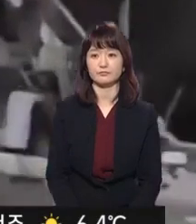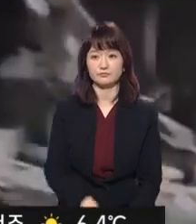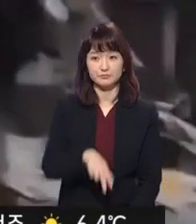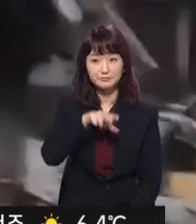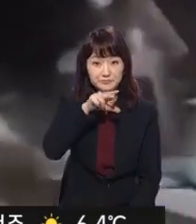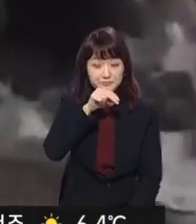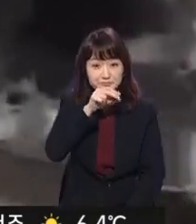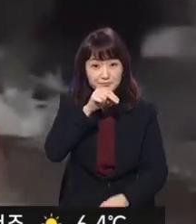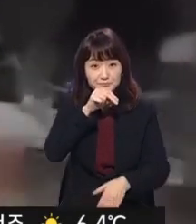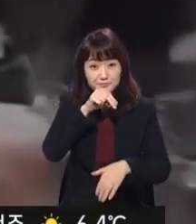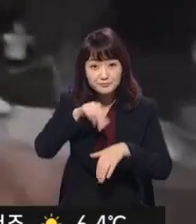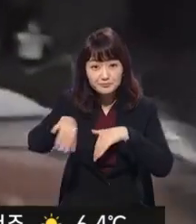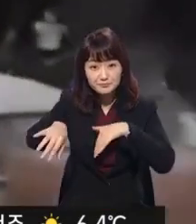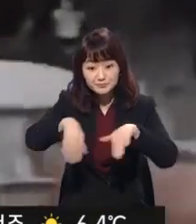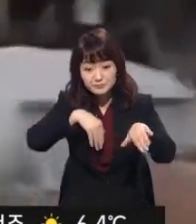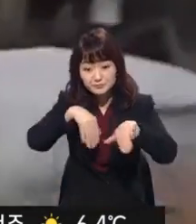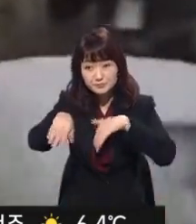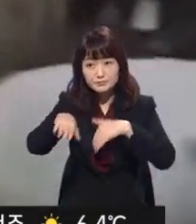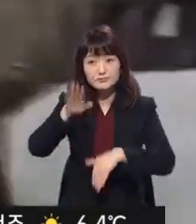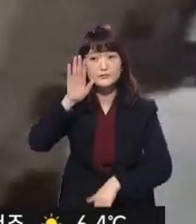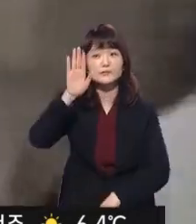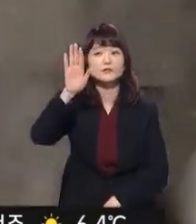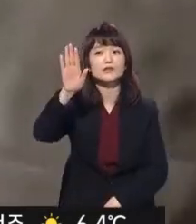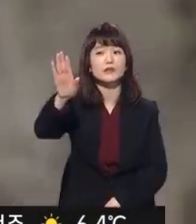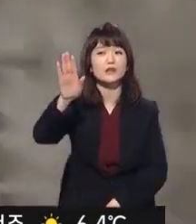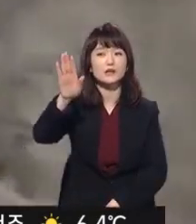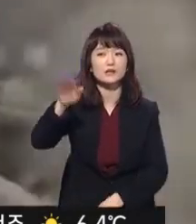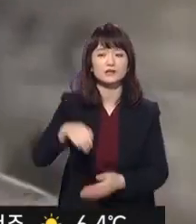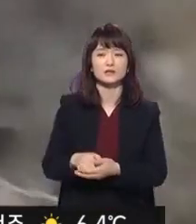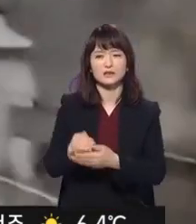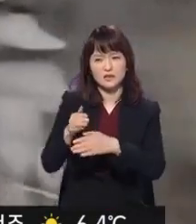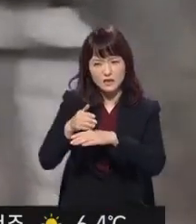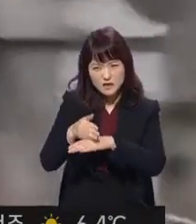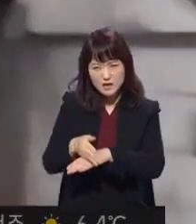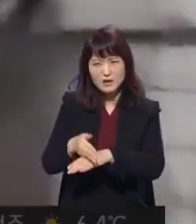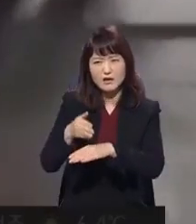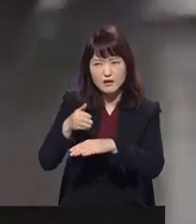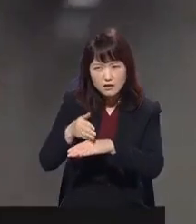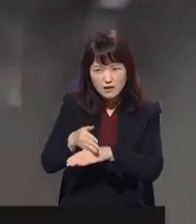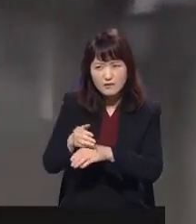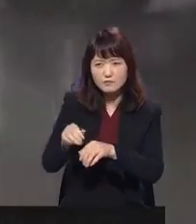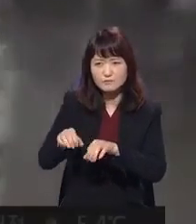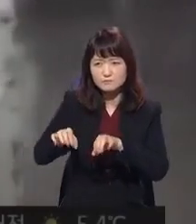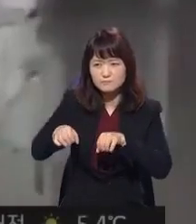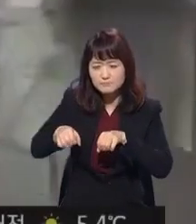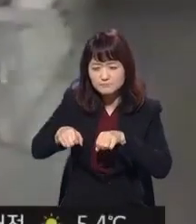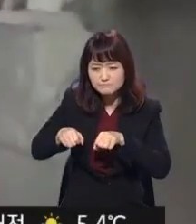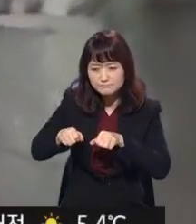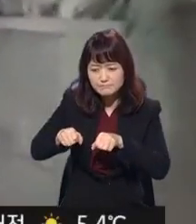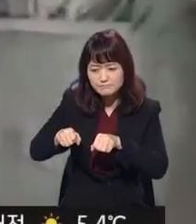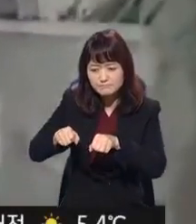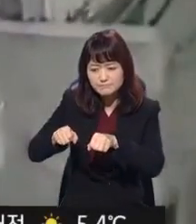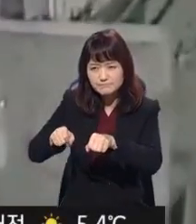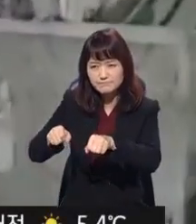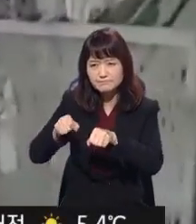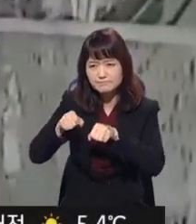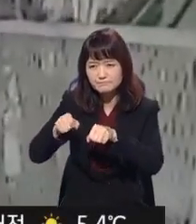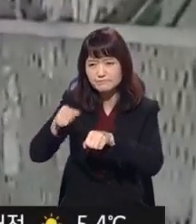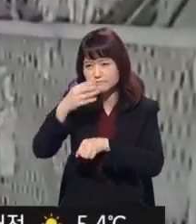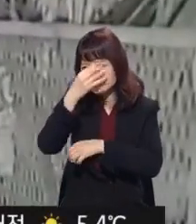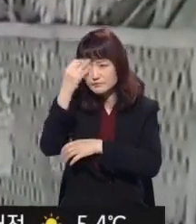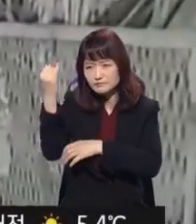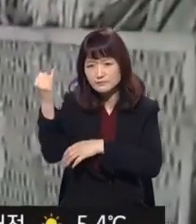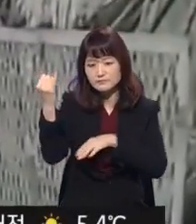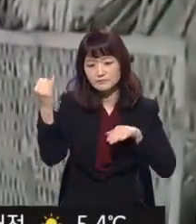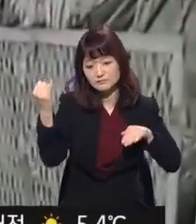자 좁은 시골길 저 앞에서 천천히 걷고 계시는 힘겹게거나 어르신 자 빵 빵